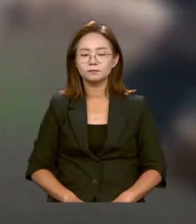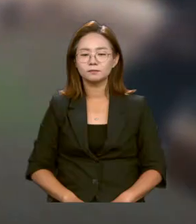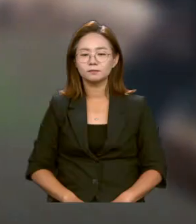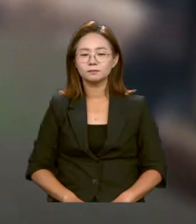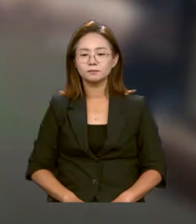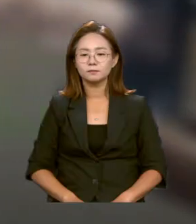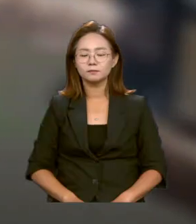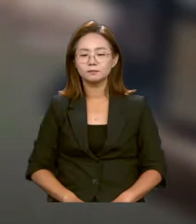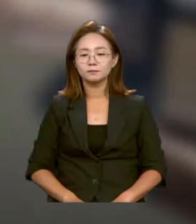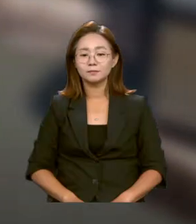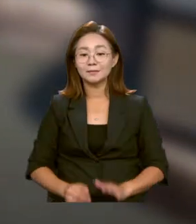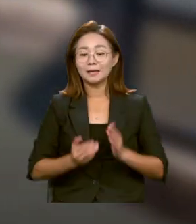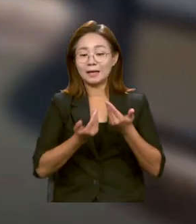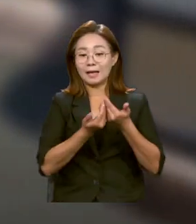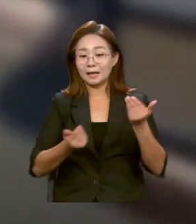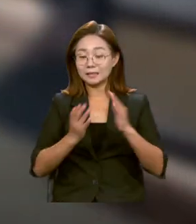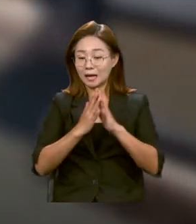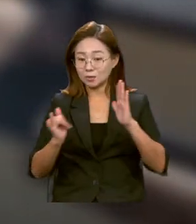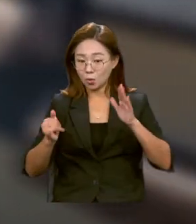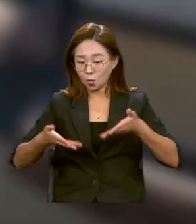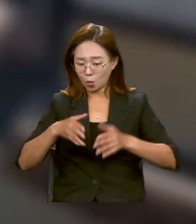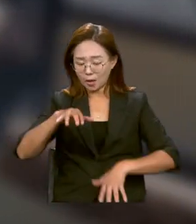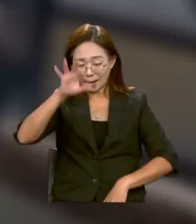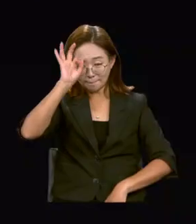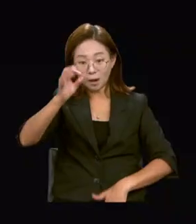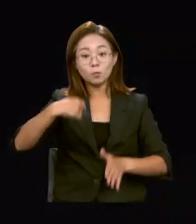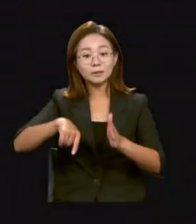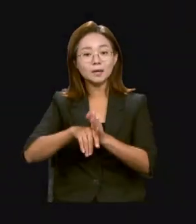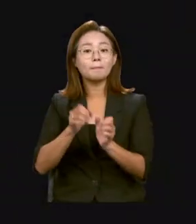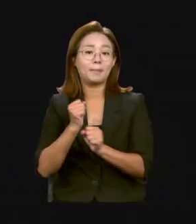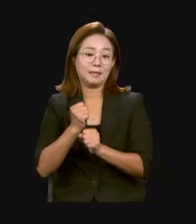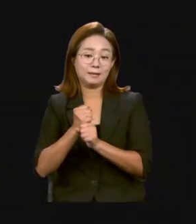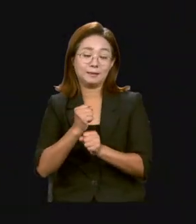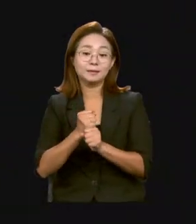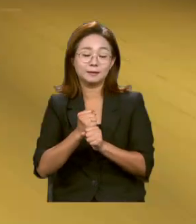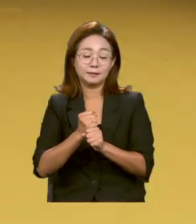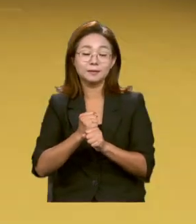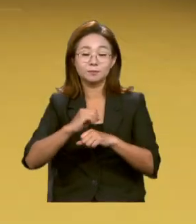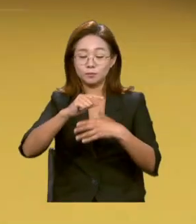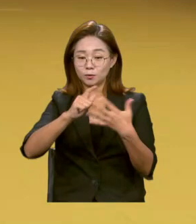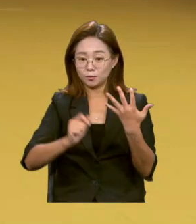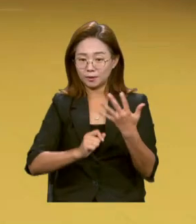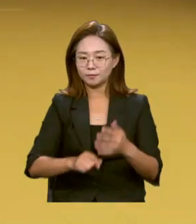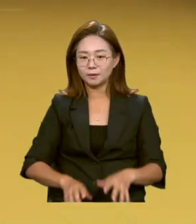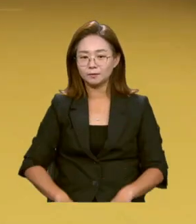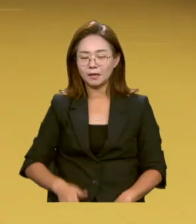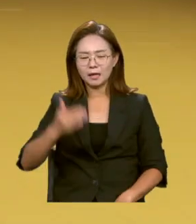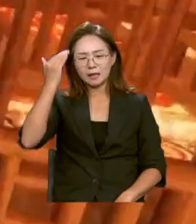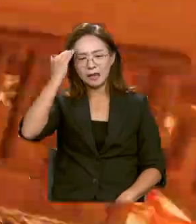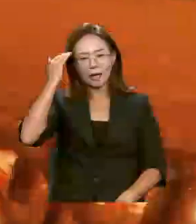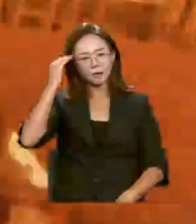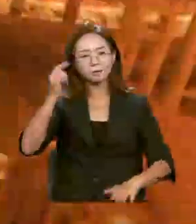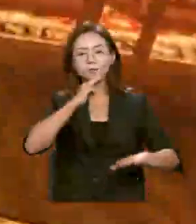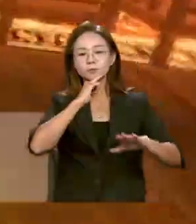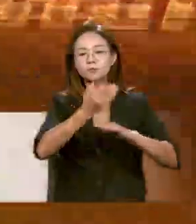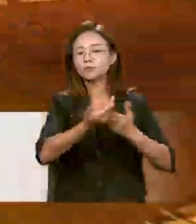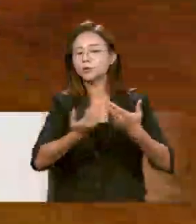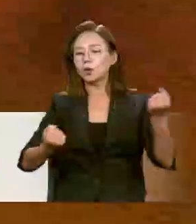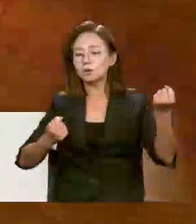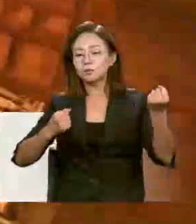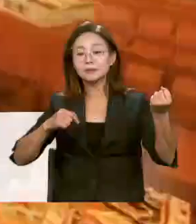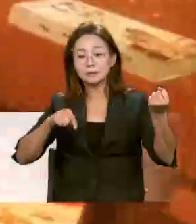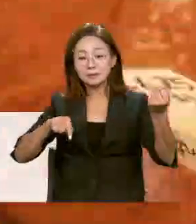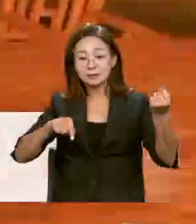주재했습니다 이산가족들의 고방을 위든 버스입니다 남북 교류가 없는 상황에서